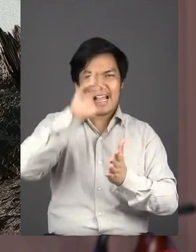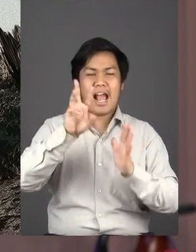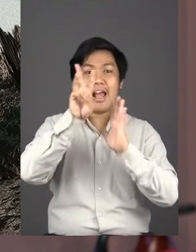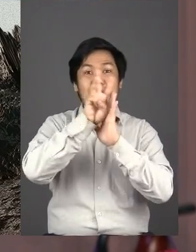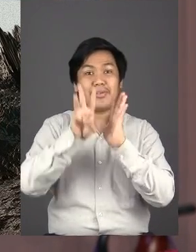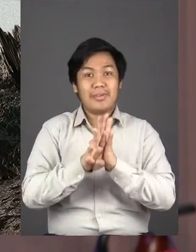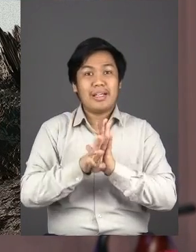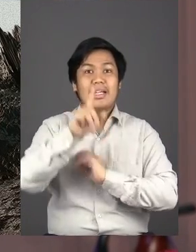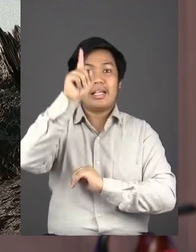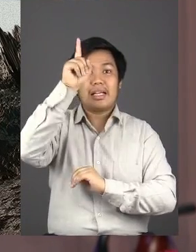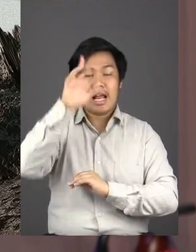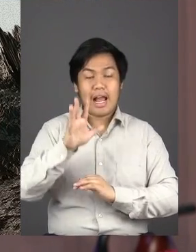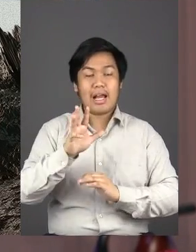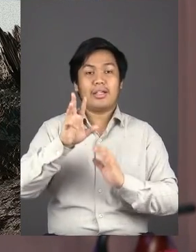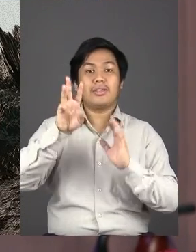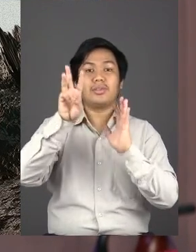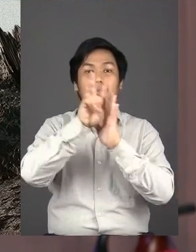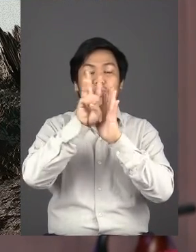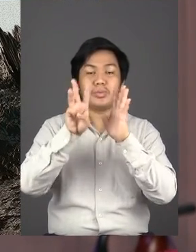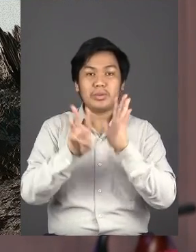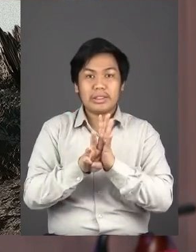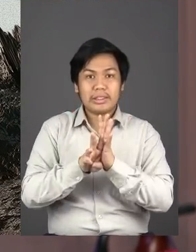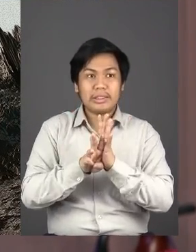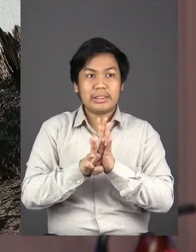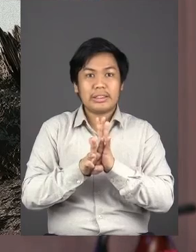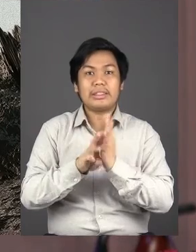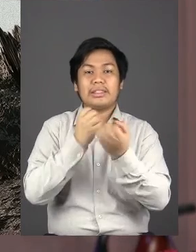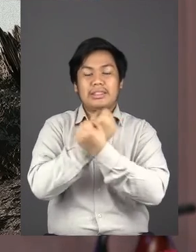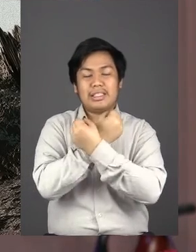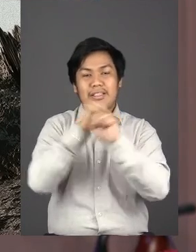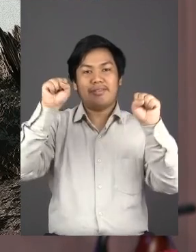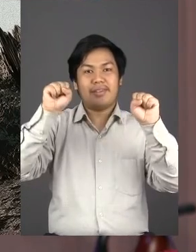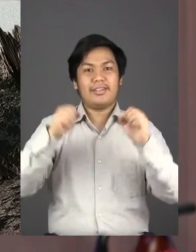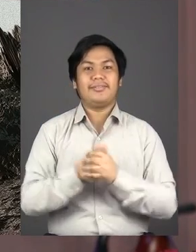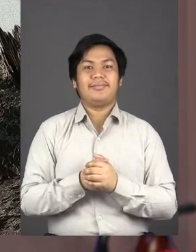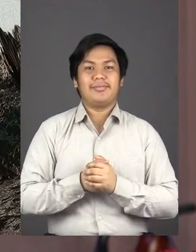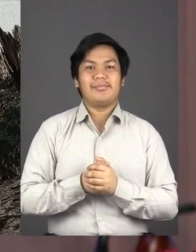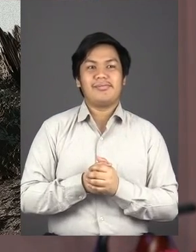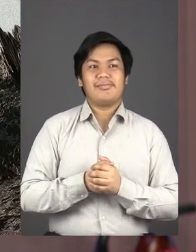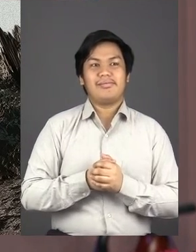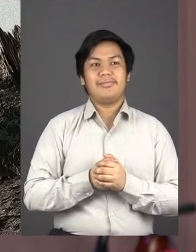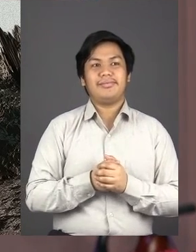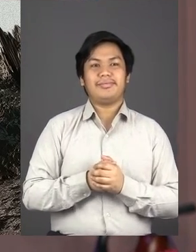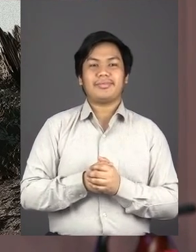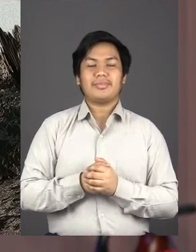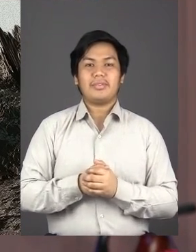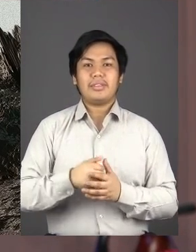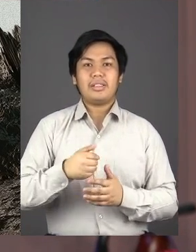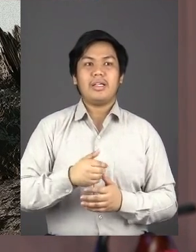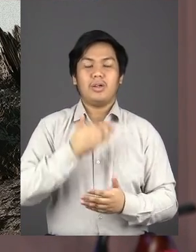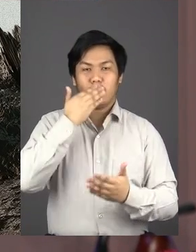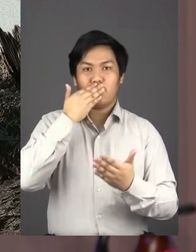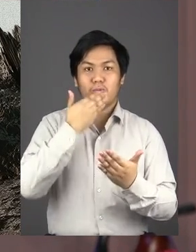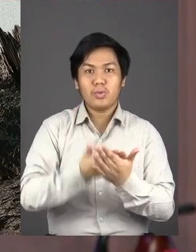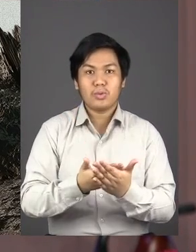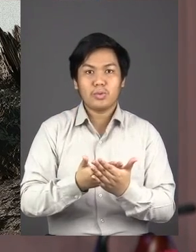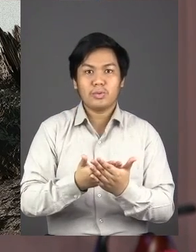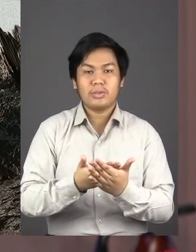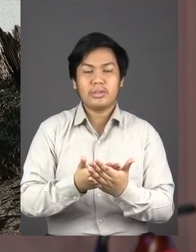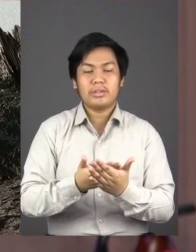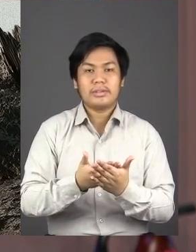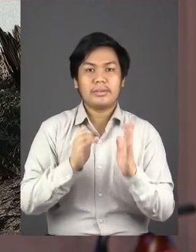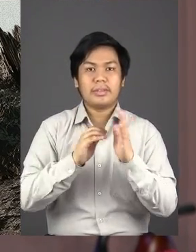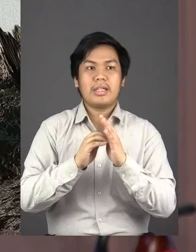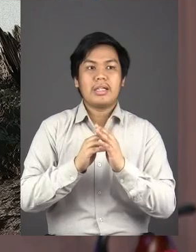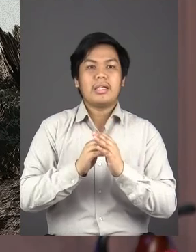Kalooban niya ang kaligtasan. 1 Timothy 2:3-4. This is good, and it